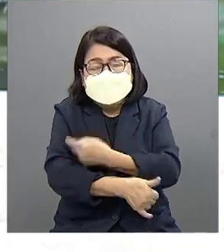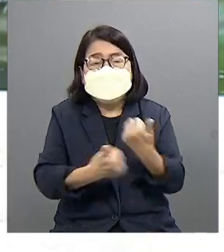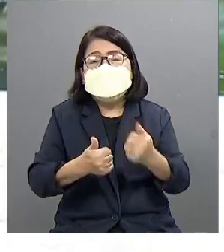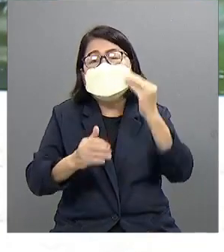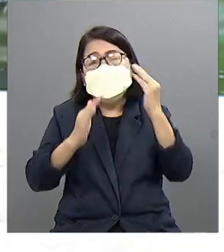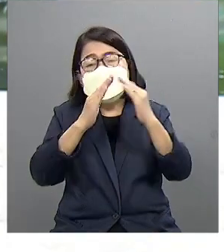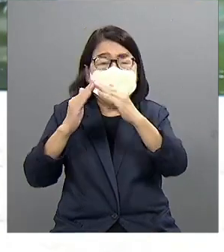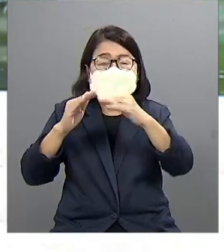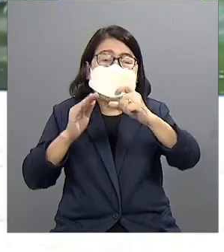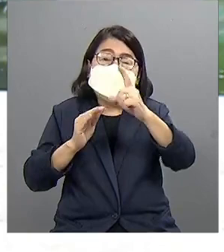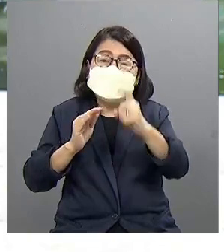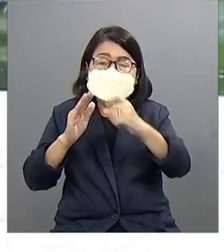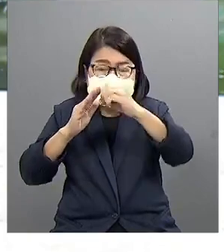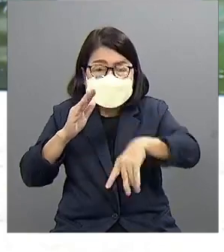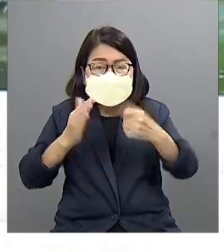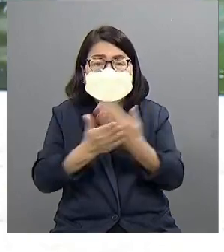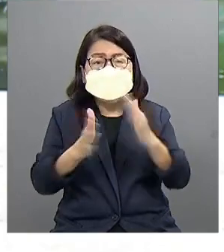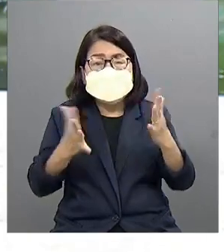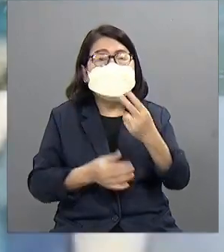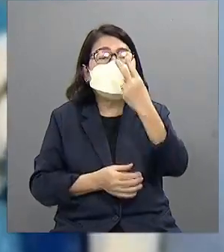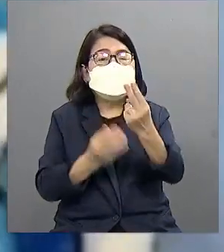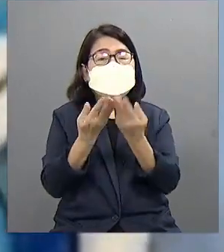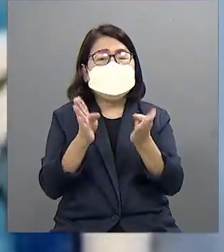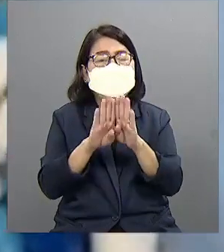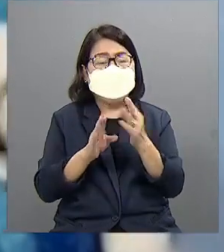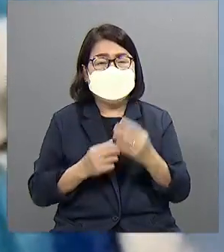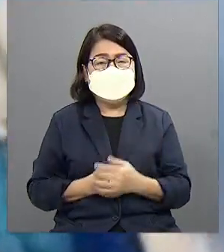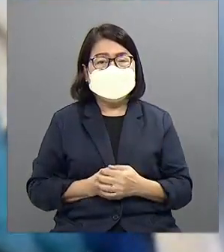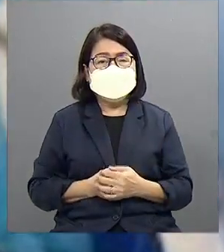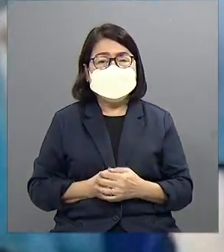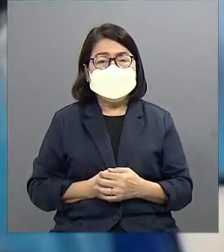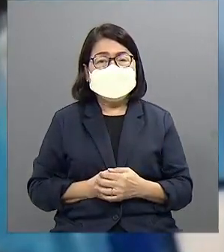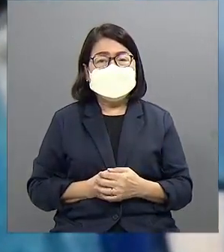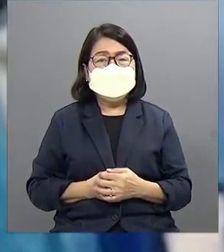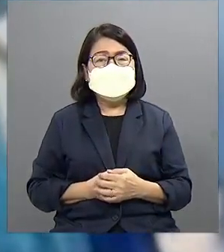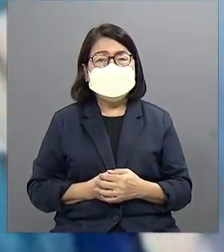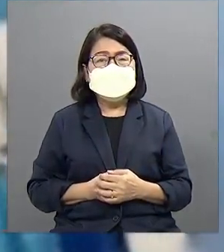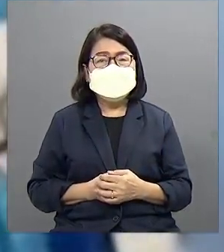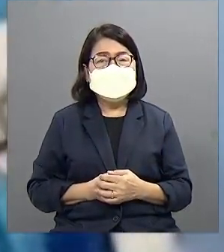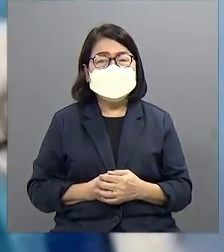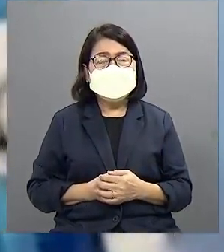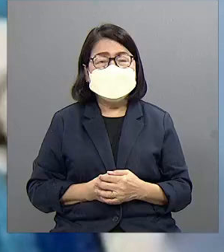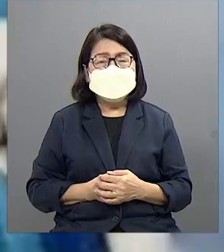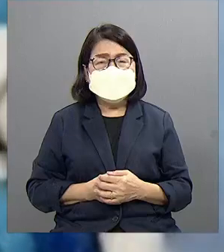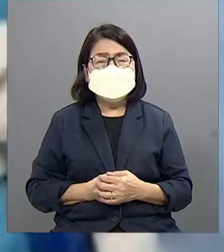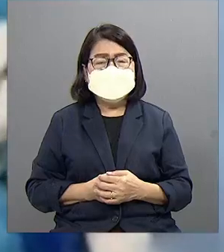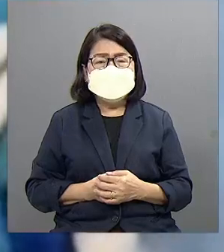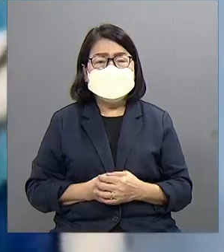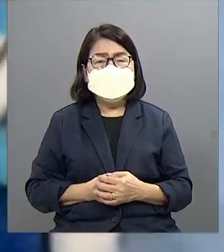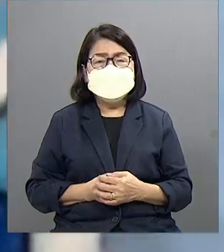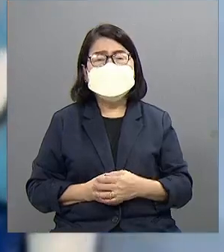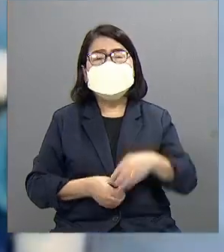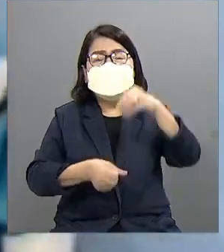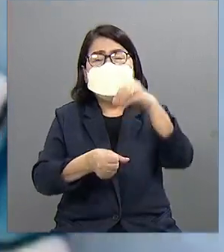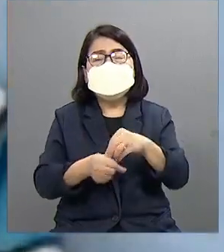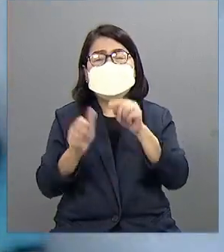ะไปดูสภาพความเป็นอยู่ของครอบครัวนี้ที่ตำบลบางฉลงอำเภอบางพลีจังหวัดสมุทรป